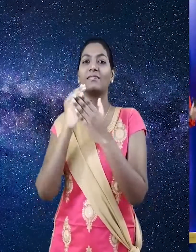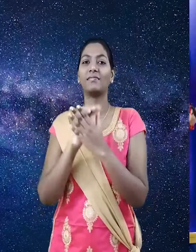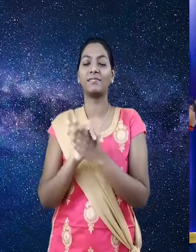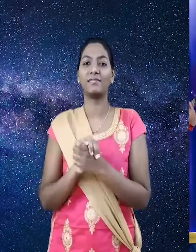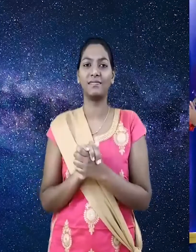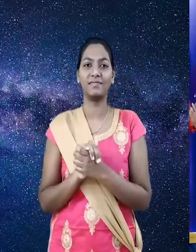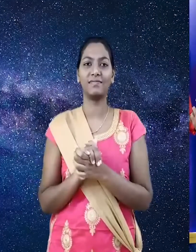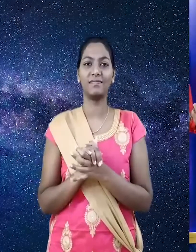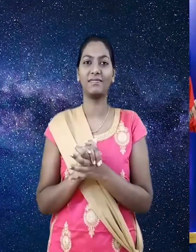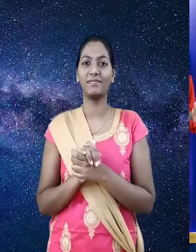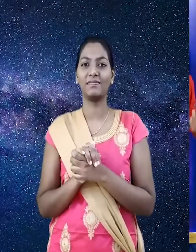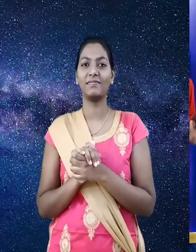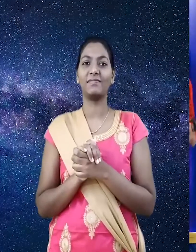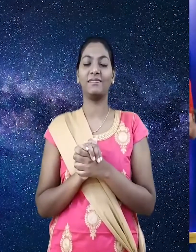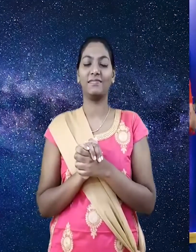तेरी स्तुति